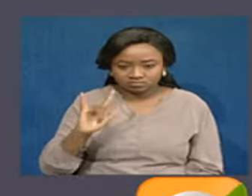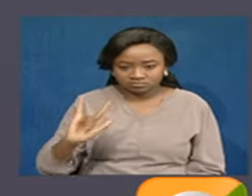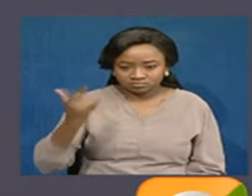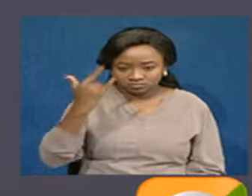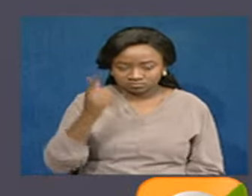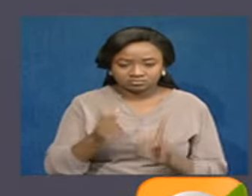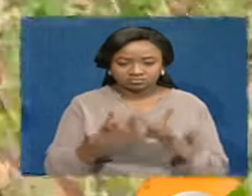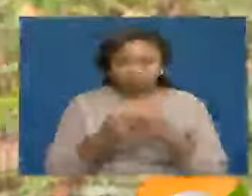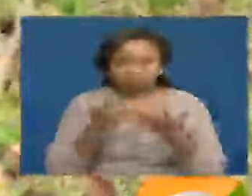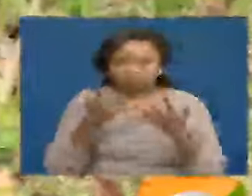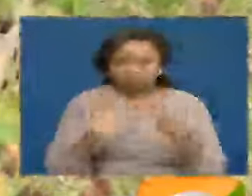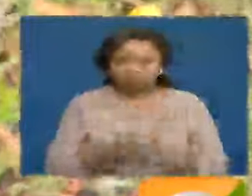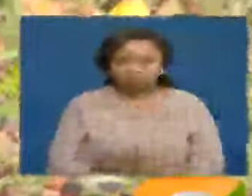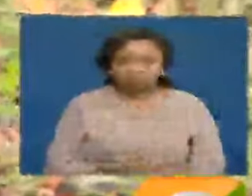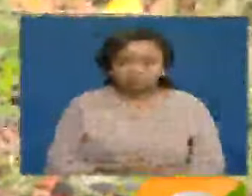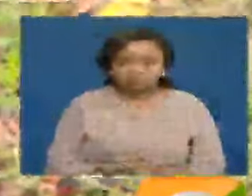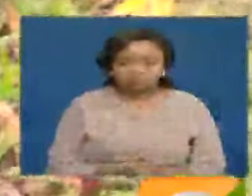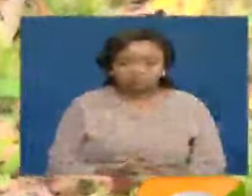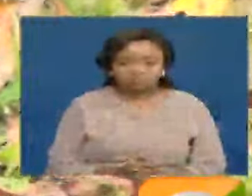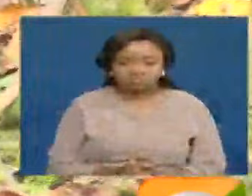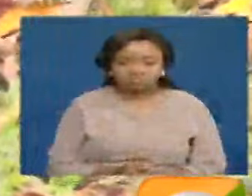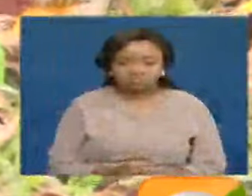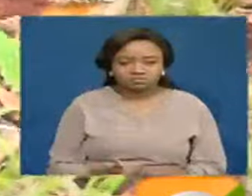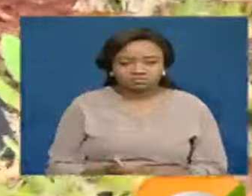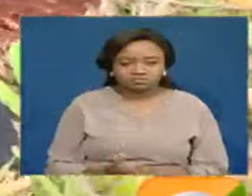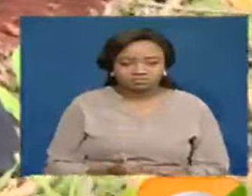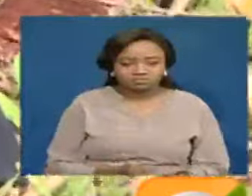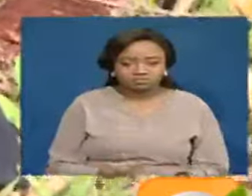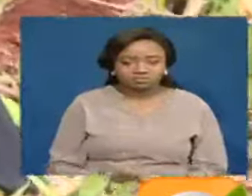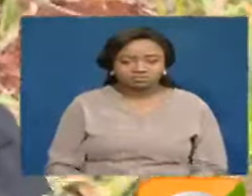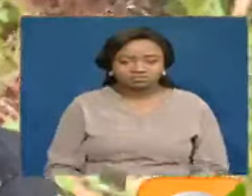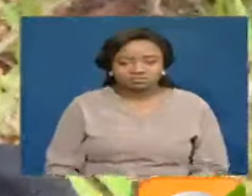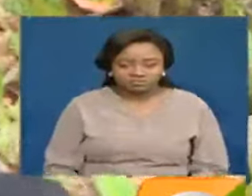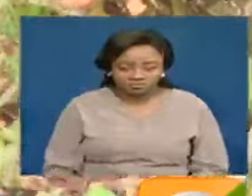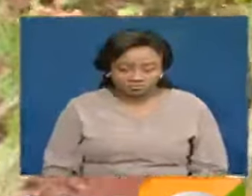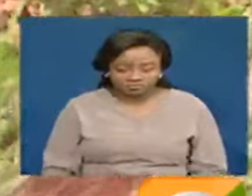ya kutoweka. Franklin Wala, Runinga ya Citizen.